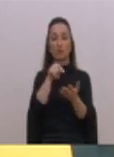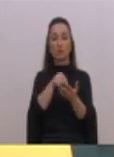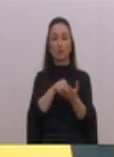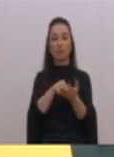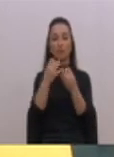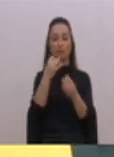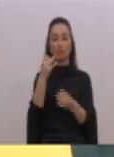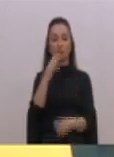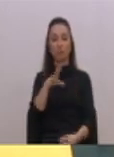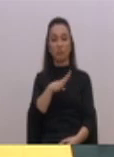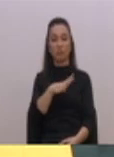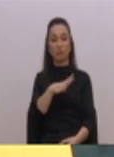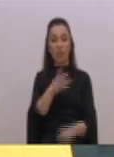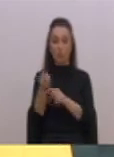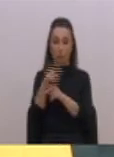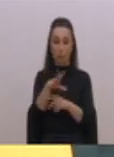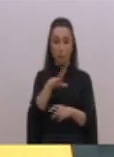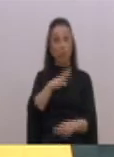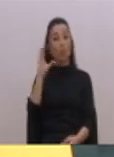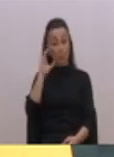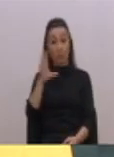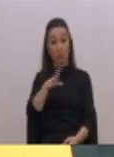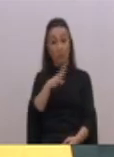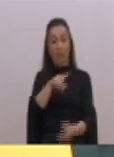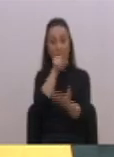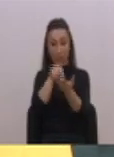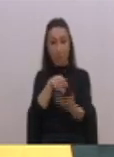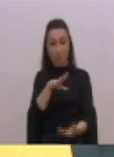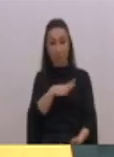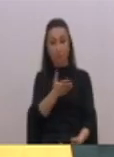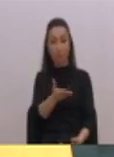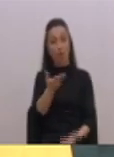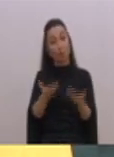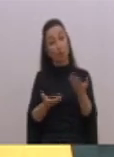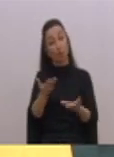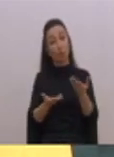საკითხები რომ განიხილებოდა აქ, მოსული იყავით უსმენდით, საერთოდ კითხვები დასვით, tu